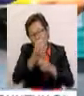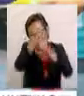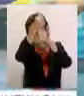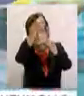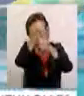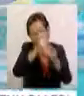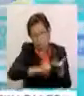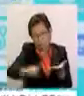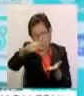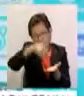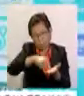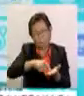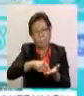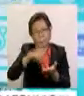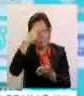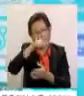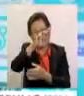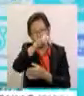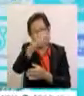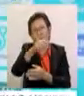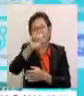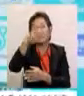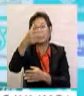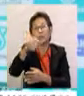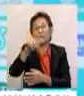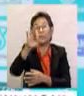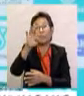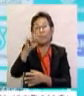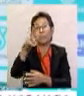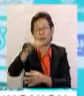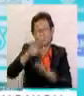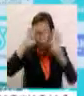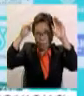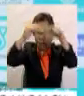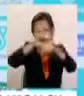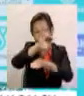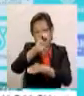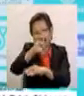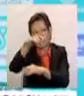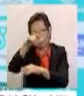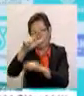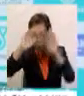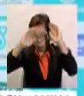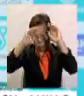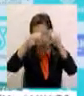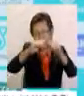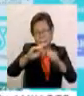perlumbaan minggu ini. Bagi Muhammad Sharifuddin, beliau hanya perlu fokus di Jempol nanti.